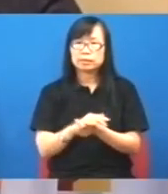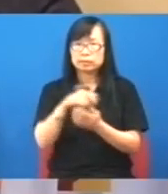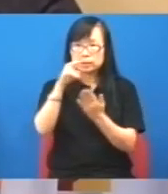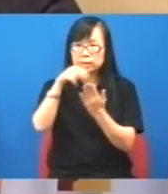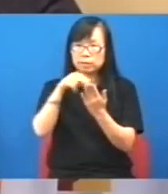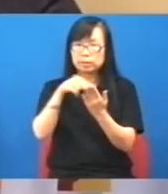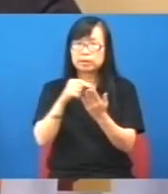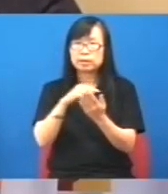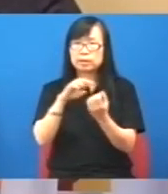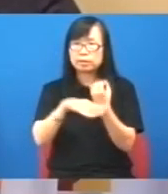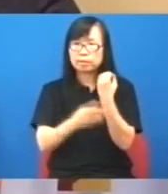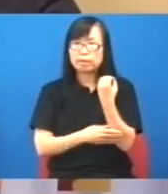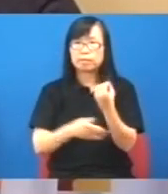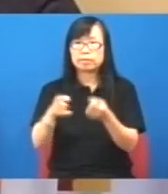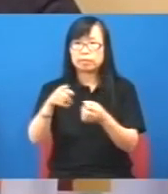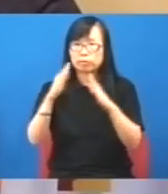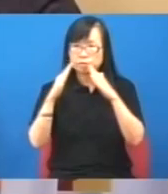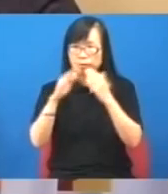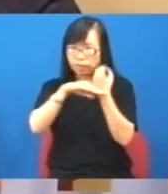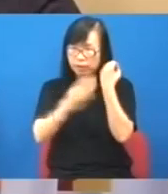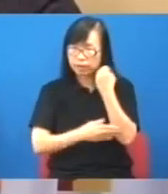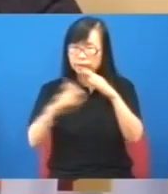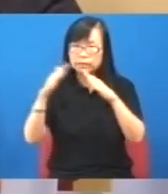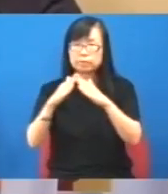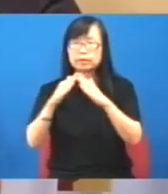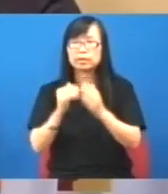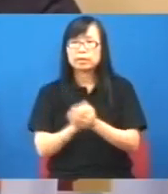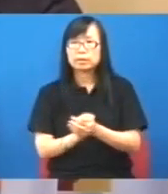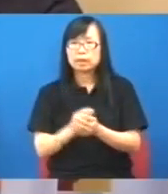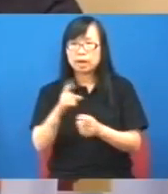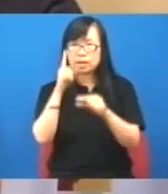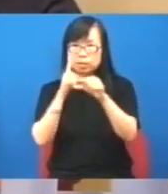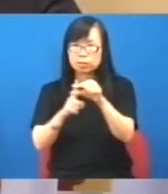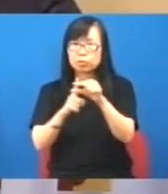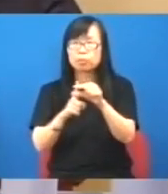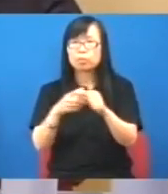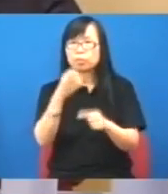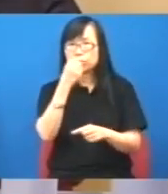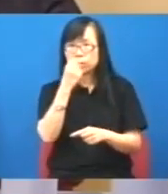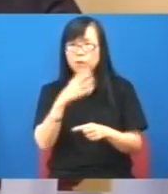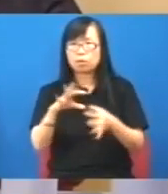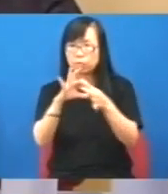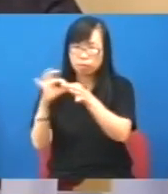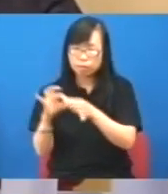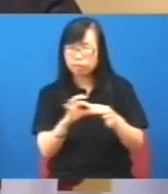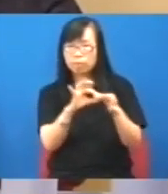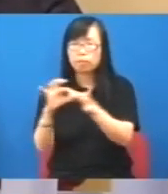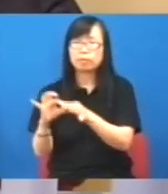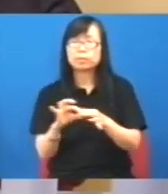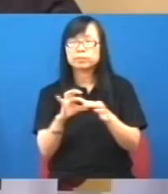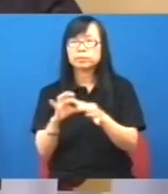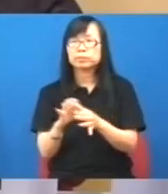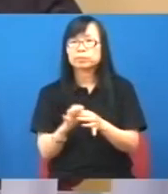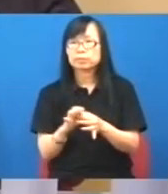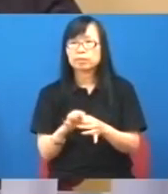必須由終審庭喺做呢一個有關中港之間嘅關係有關呢啲嘢嘅